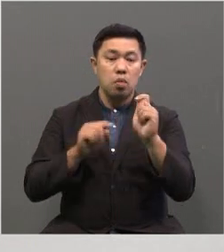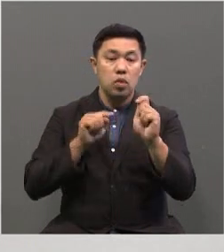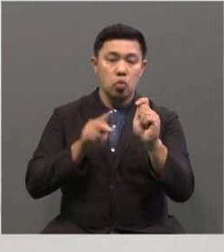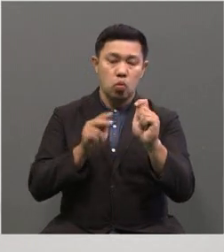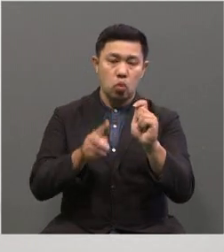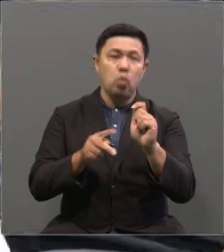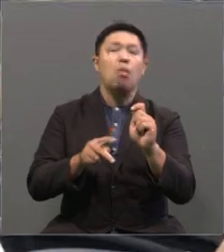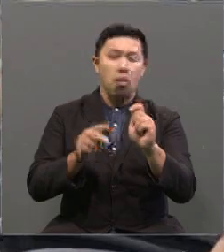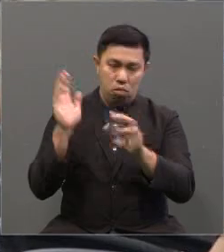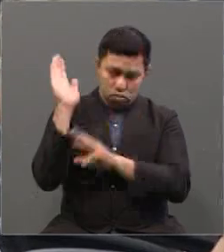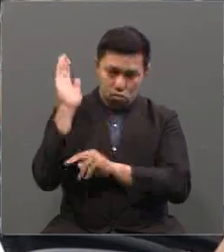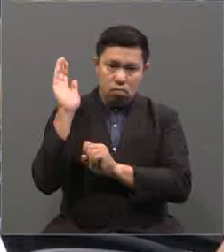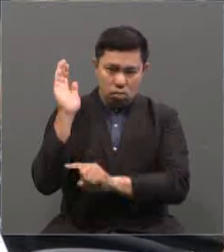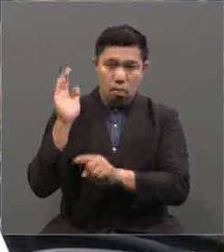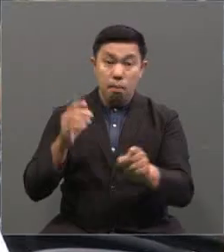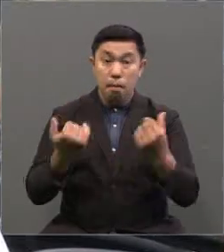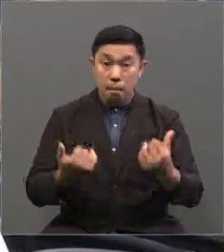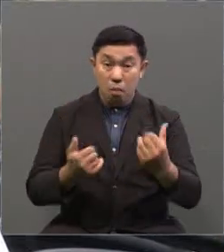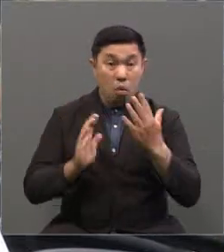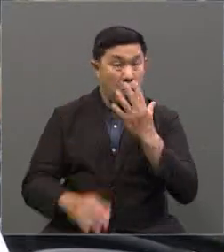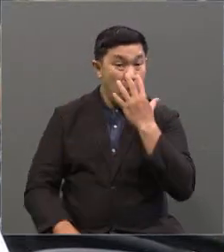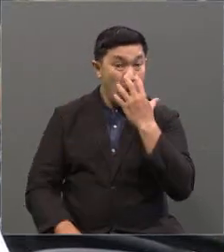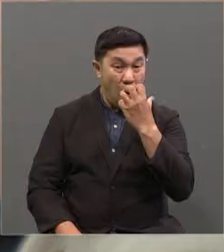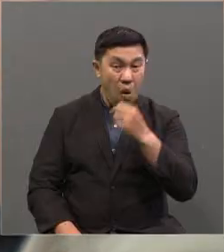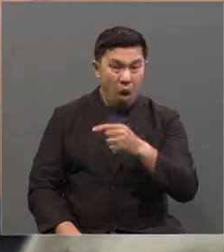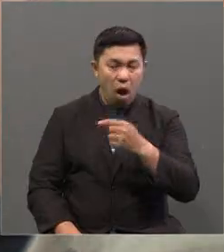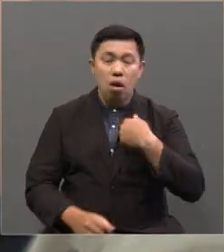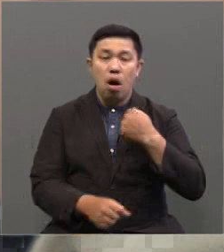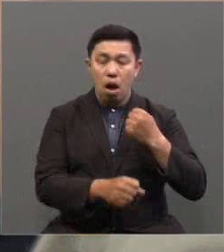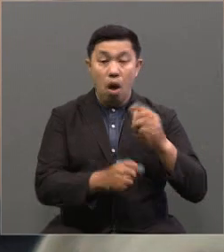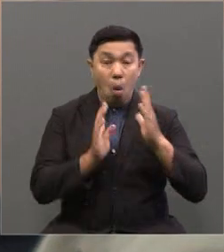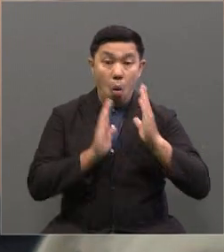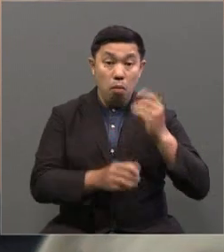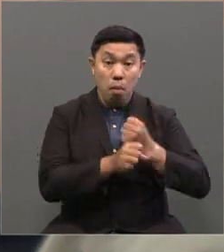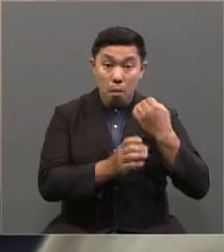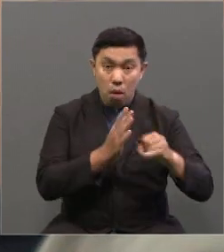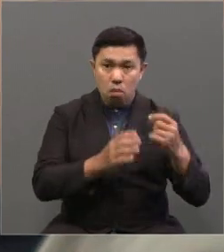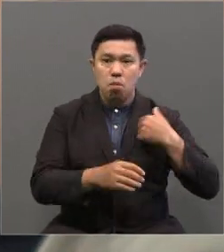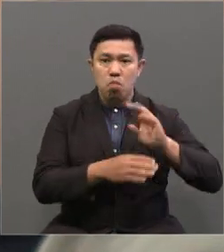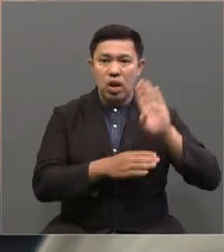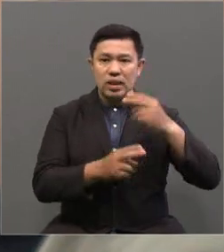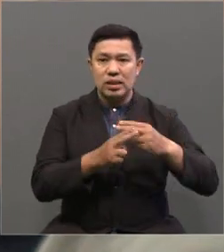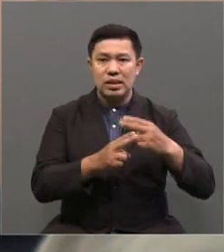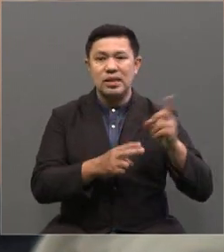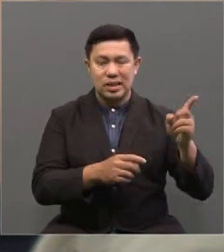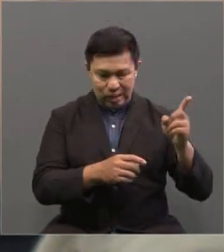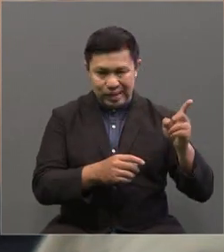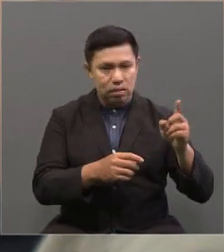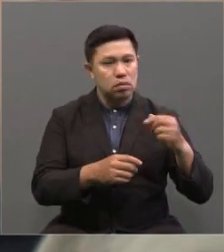ากนี้ยังพบว่าผู้ต้องหาเนี่ยมีการเปิดบริษัททัวร์อีกนะคะชื่อว่า Token Travel ก็ได้ดำเนินการสั่งปิดไปแล้วเพื่อดำเนินคดี